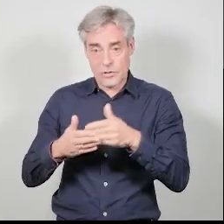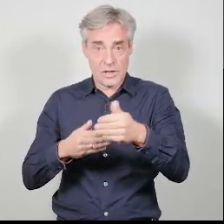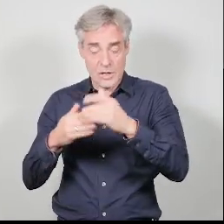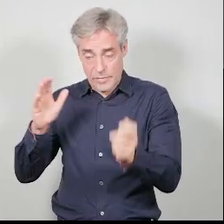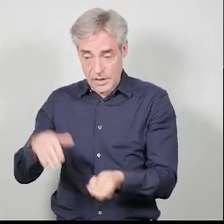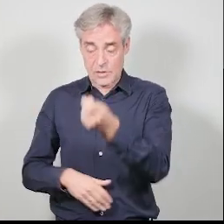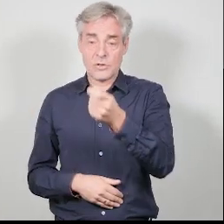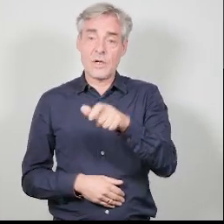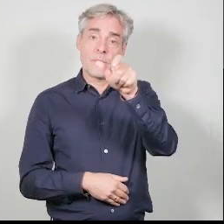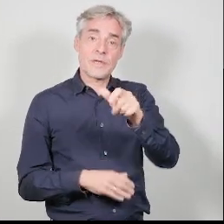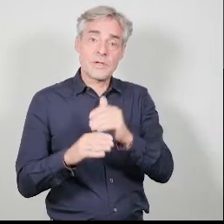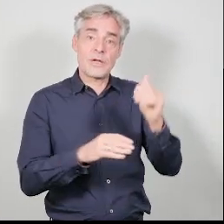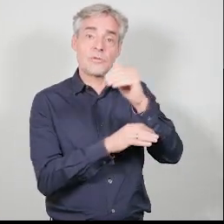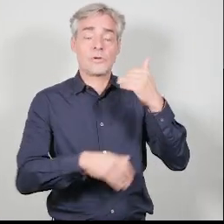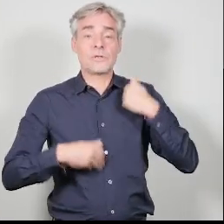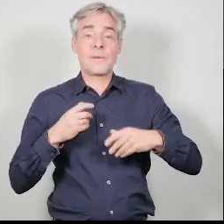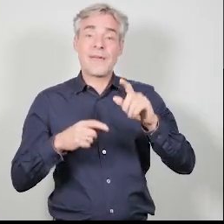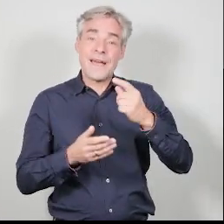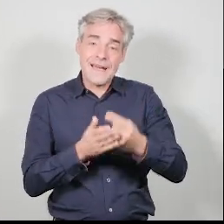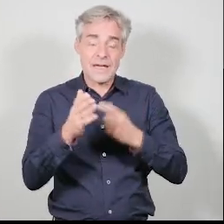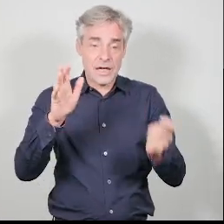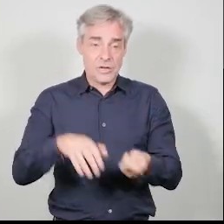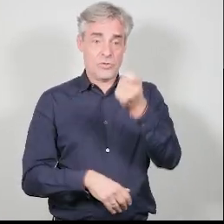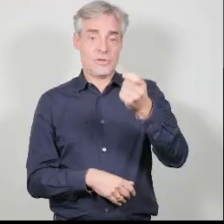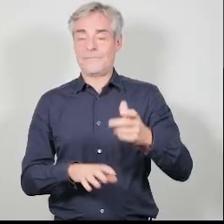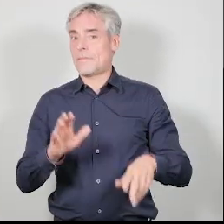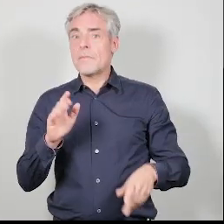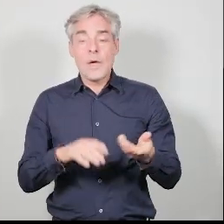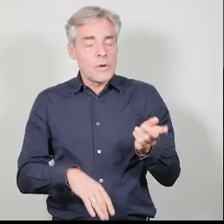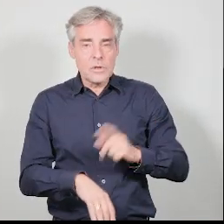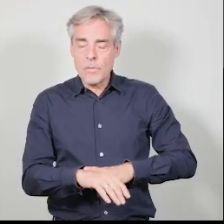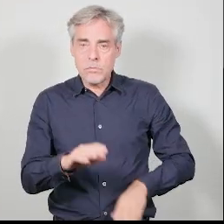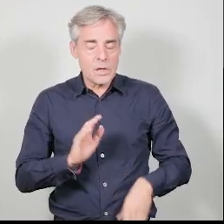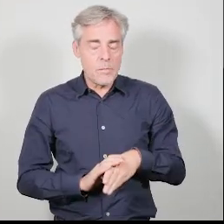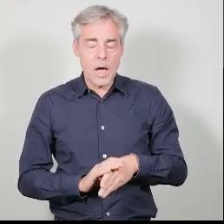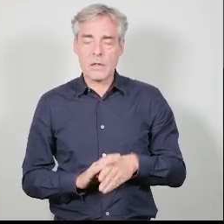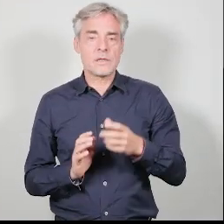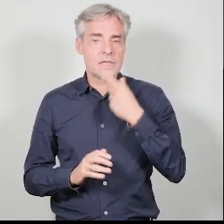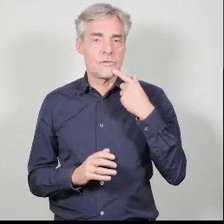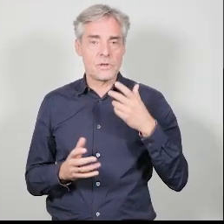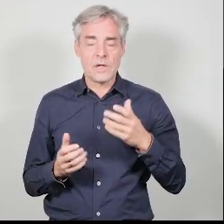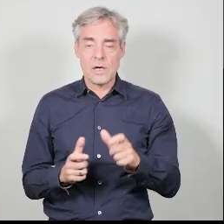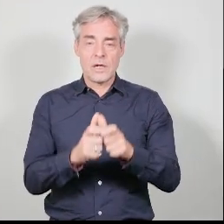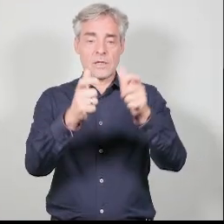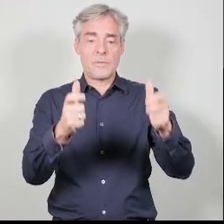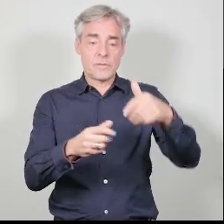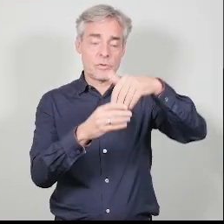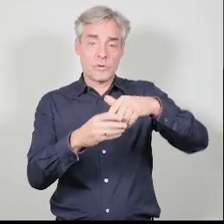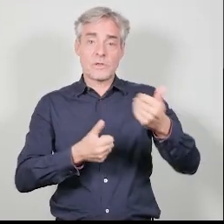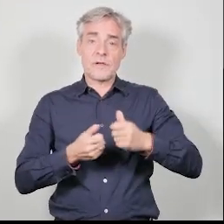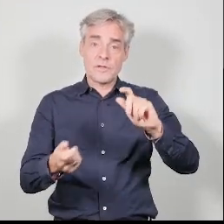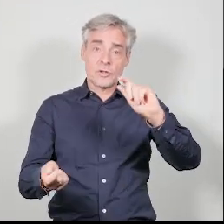personnes, les adultes handicapés, etc. Mais en fait, dès le début, en fait, ces acteurs vont transformer ces établissements et ces